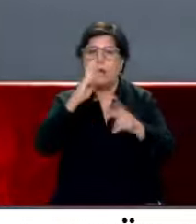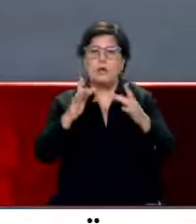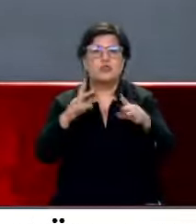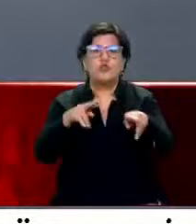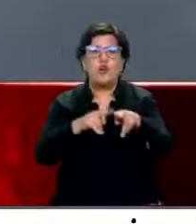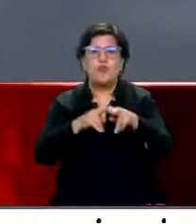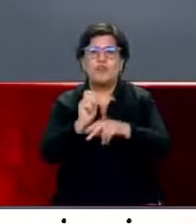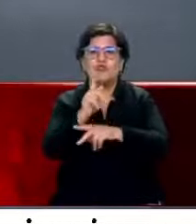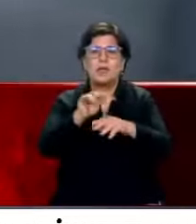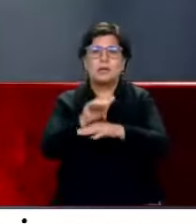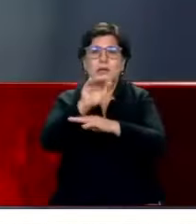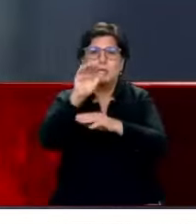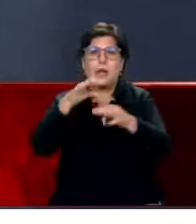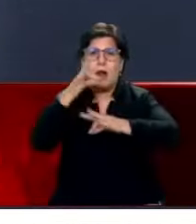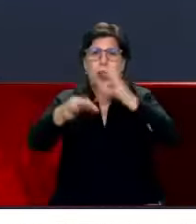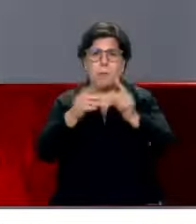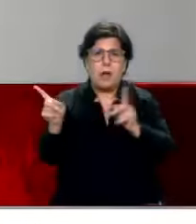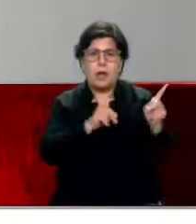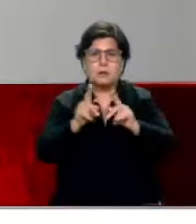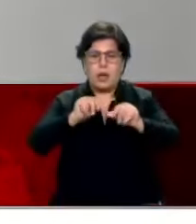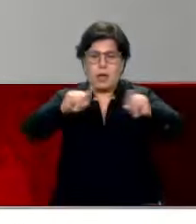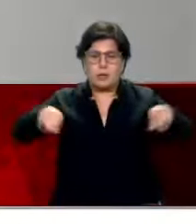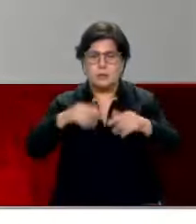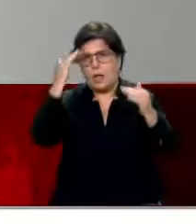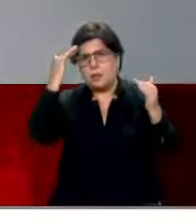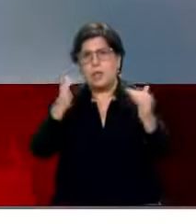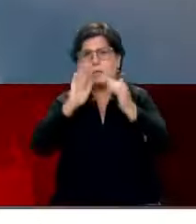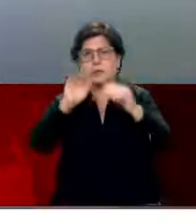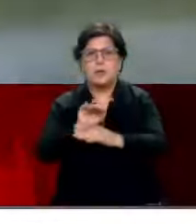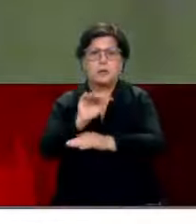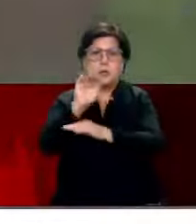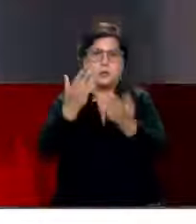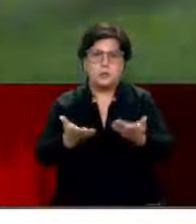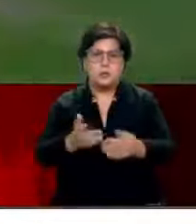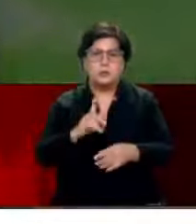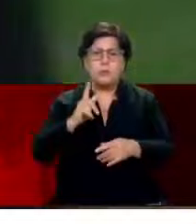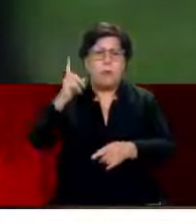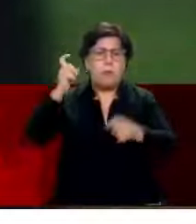yaşayan akrabalar arasında arazi anlaşmazlığı yaşanıyordu. Silah sesleriyle uyandık.